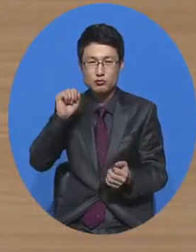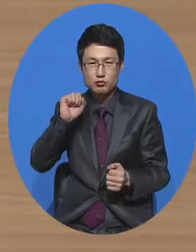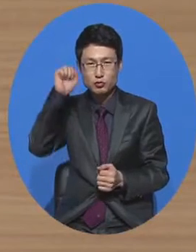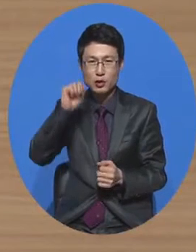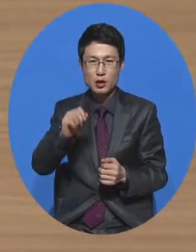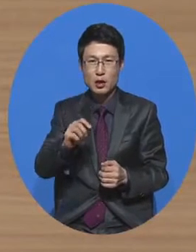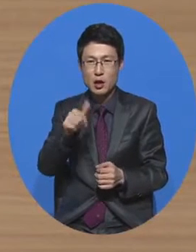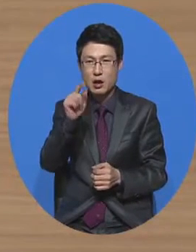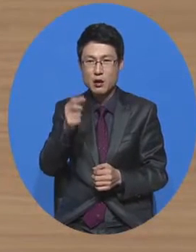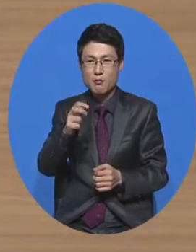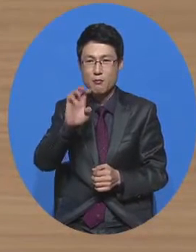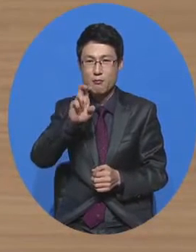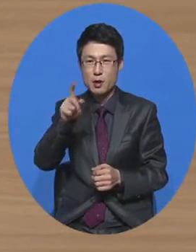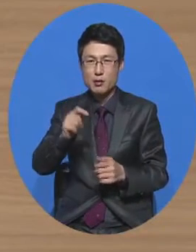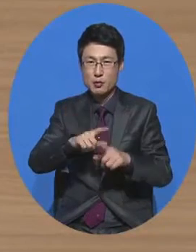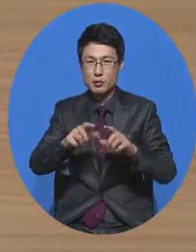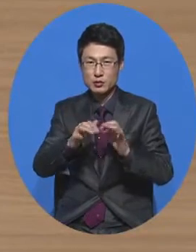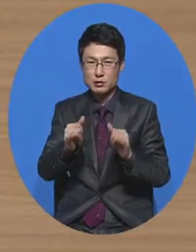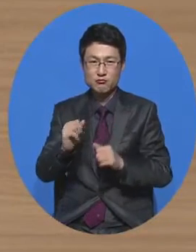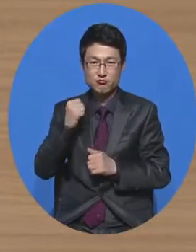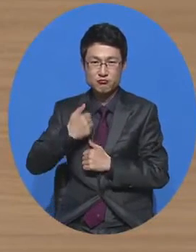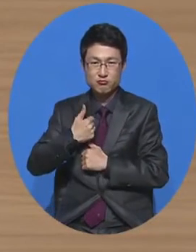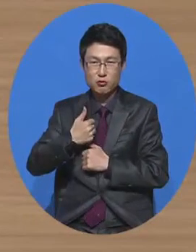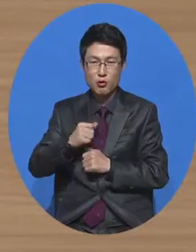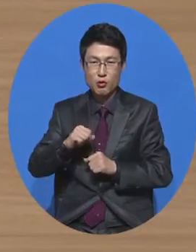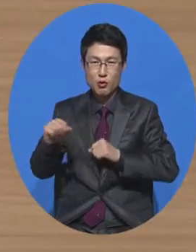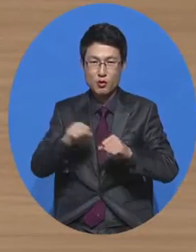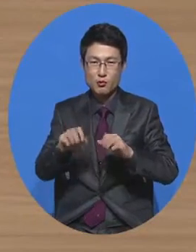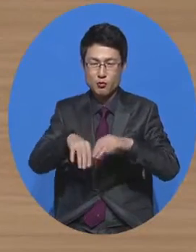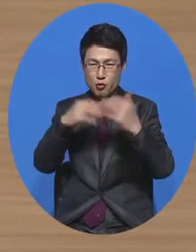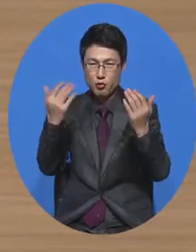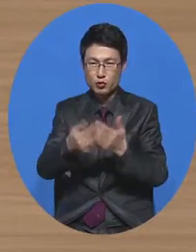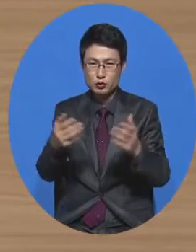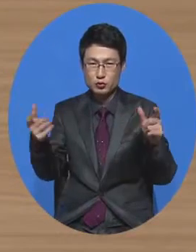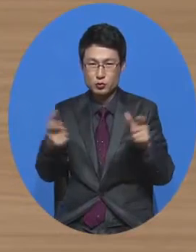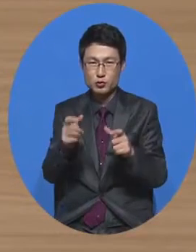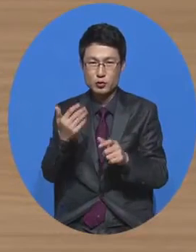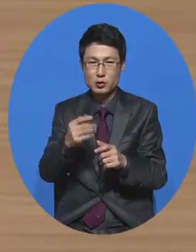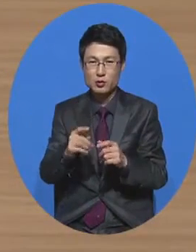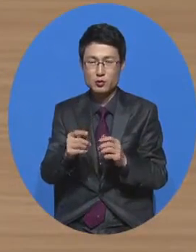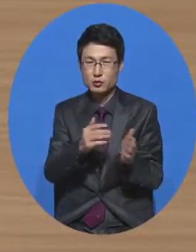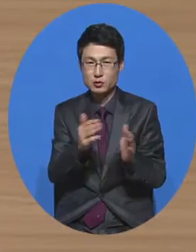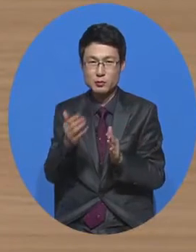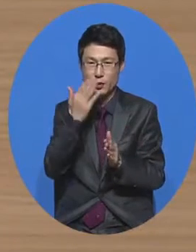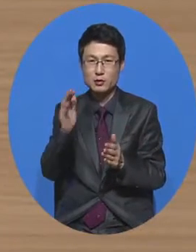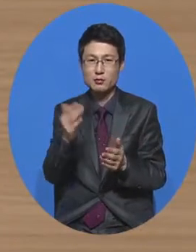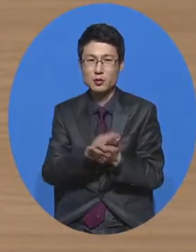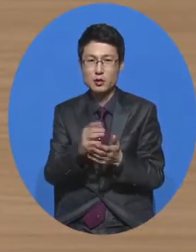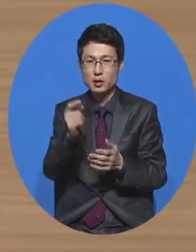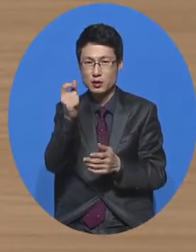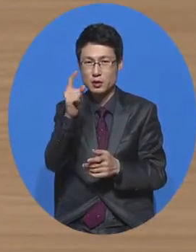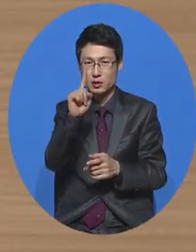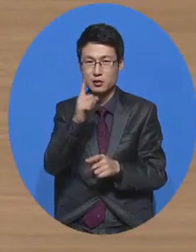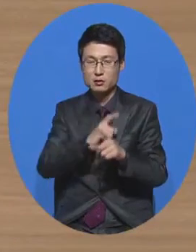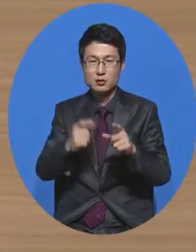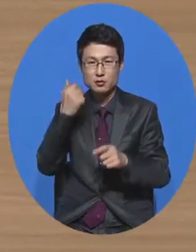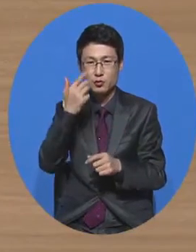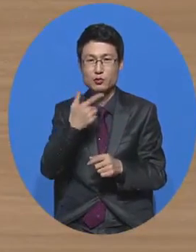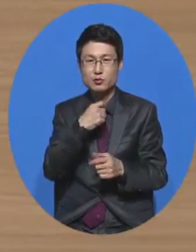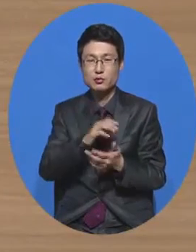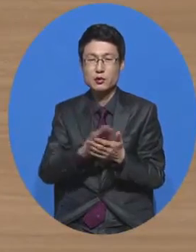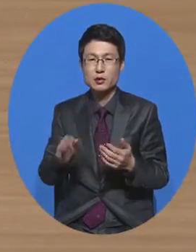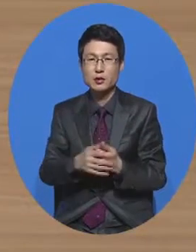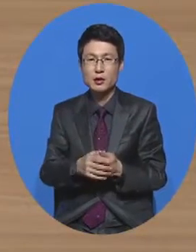한말 우 병 활동이 모두 축소 왜곡됐다 이렇게 정리할 수 있겠는데요 어 이거 하나도 쪽을 깨어 생 님 예